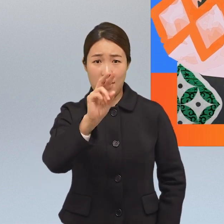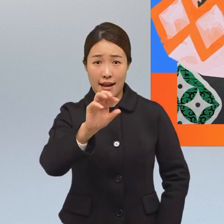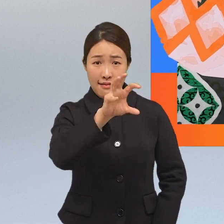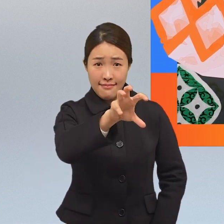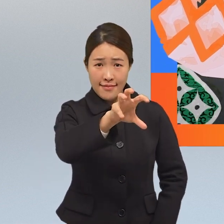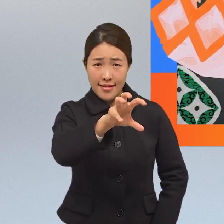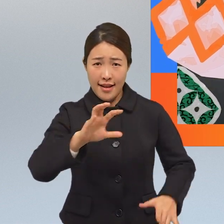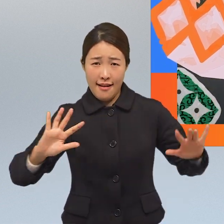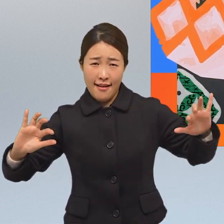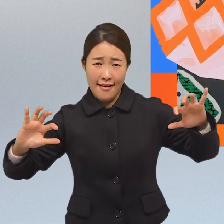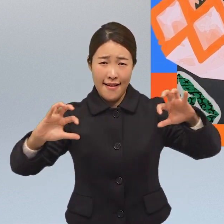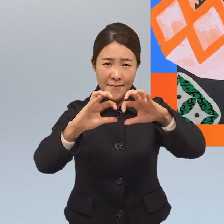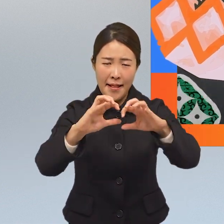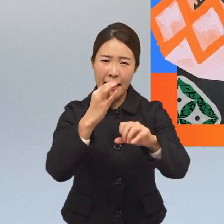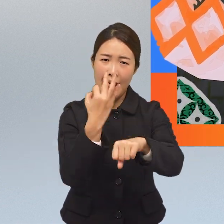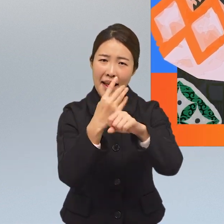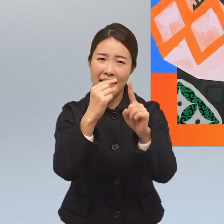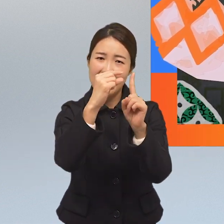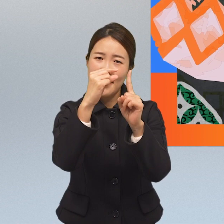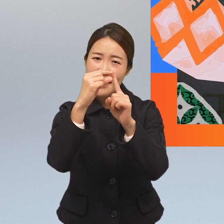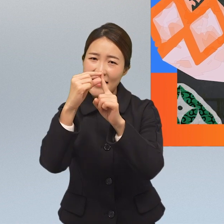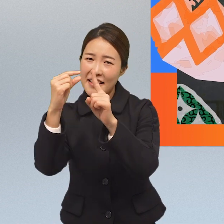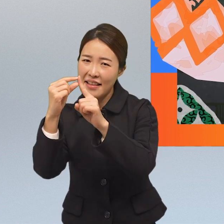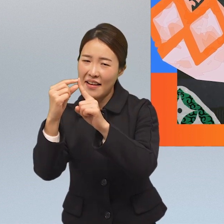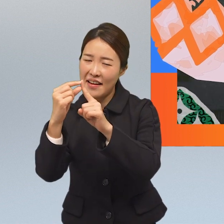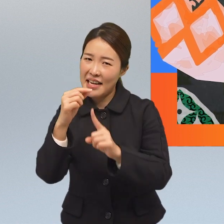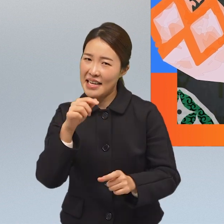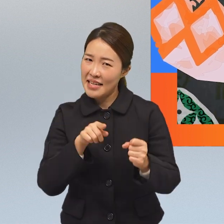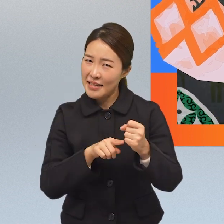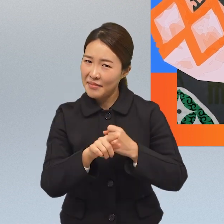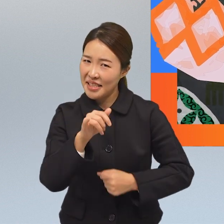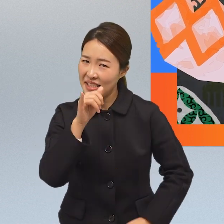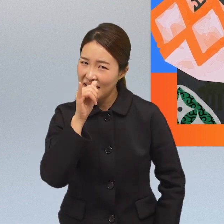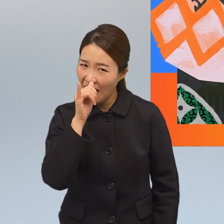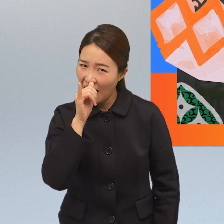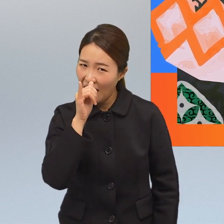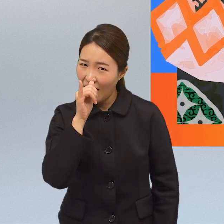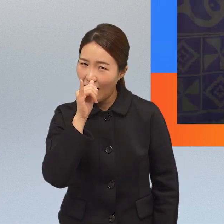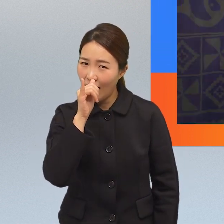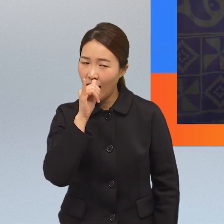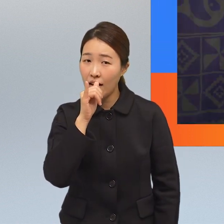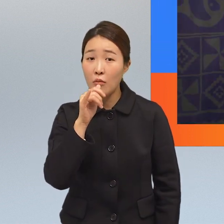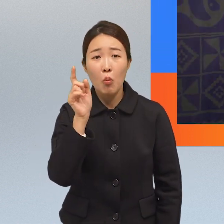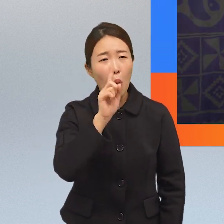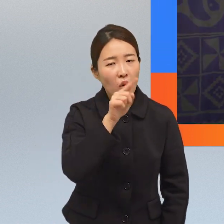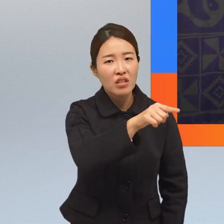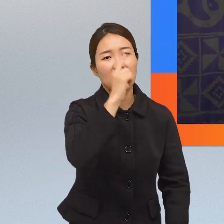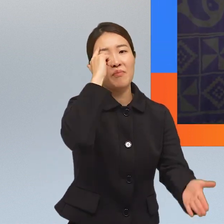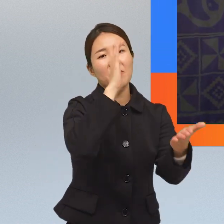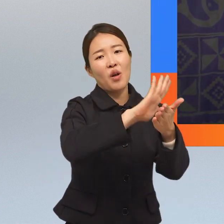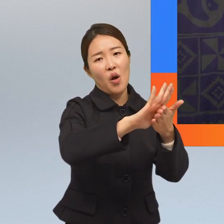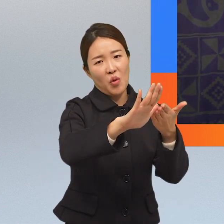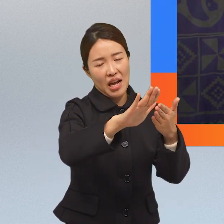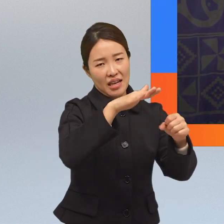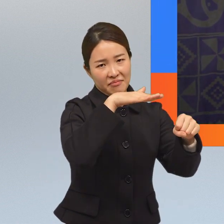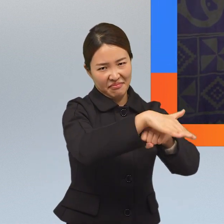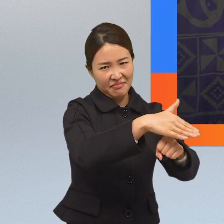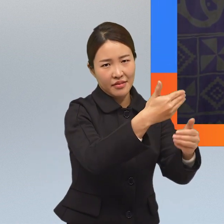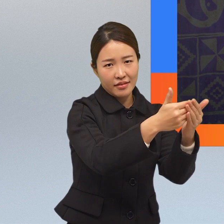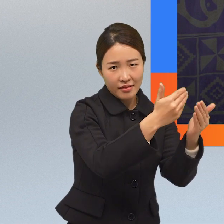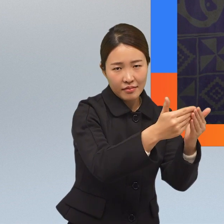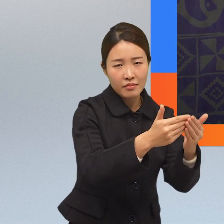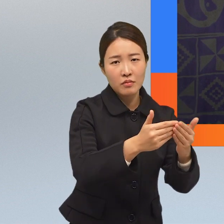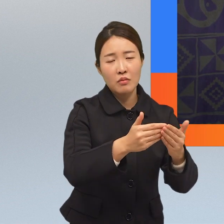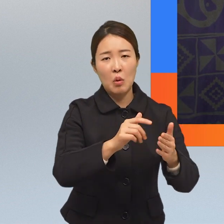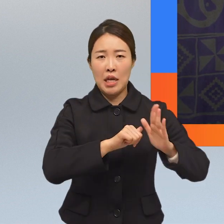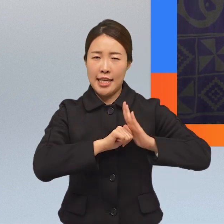이제 단어들이나 짧은 문장으로 이 문양이 무슨 의미를 갖고 있는가 그래서 어떤 것들은 평화를 의미하고